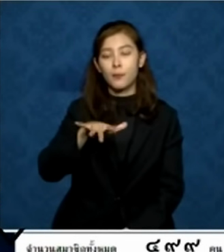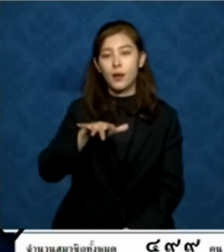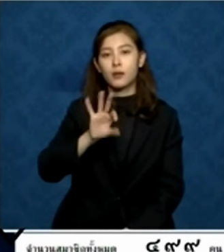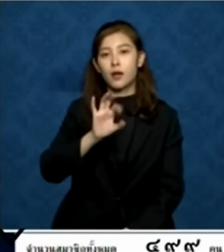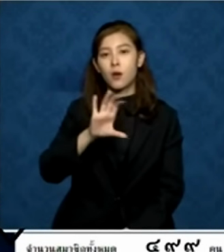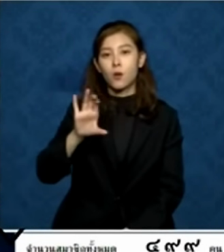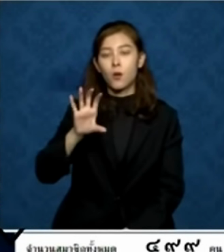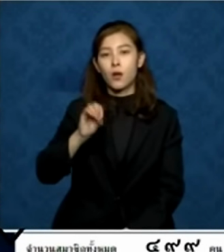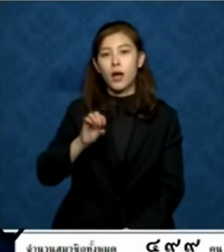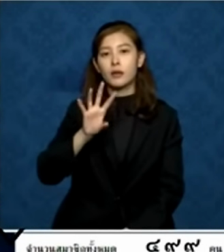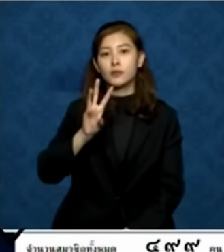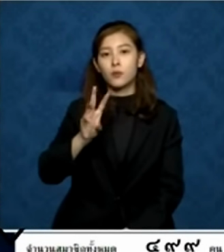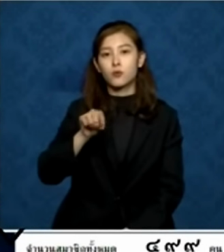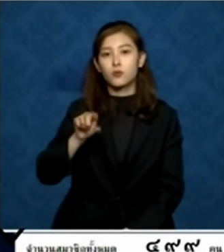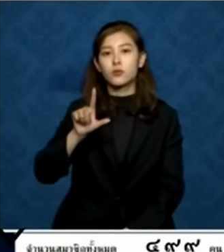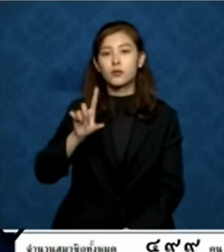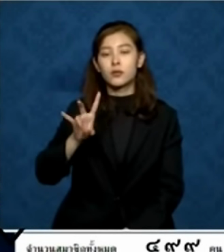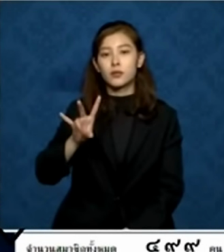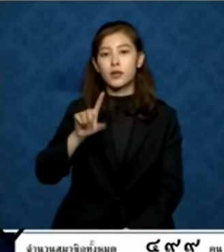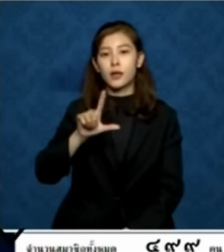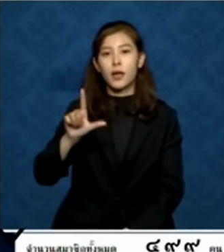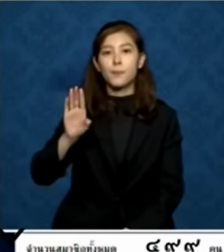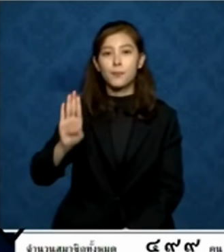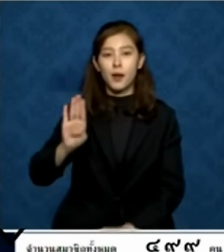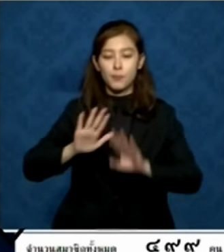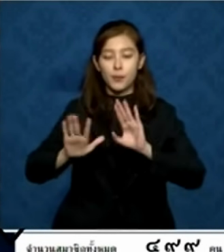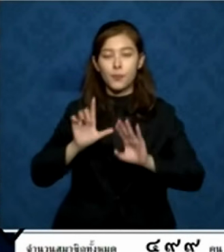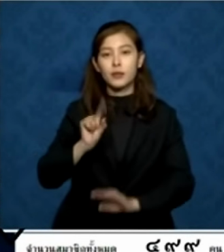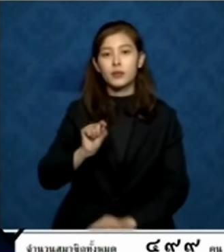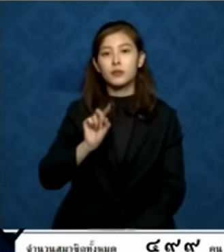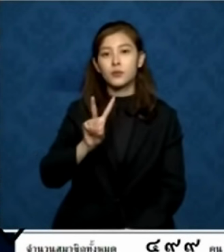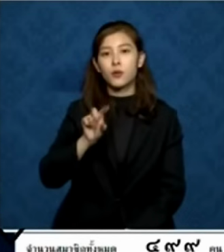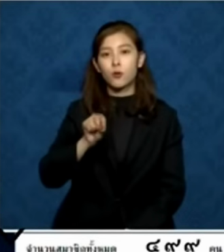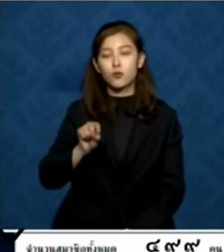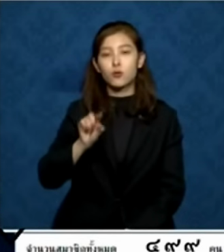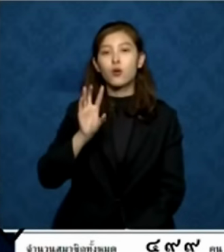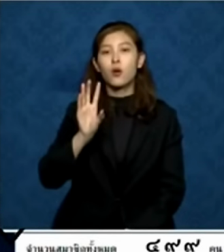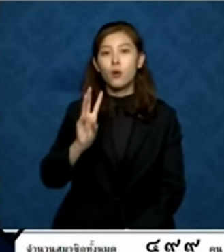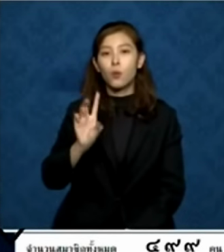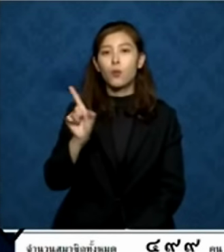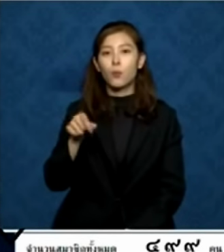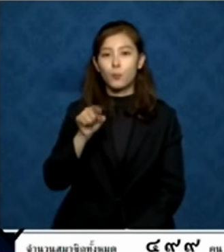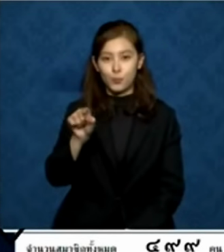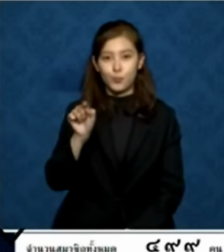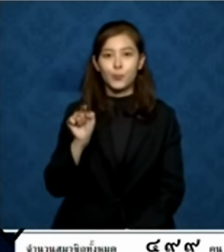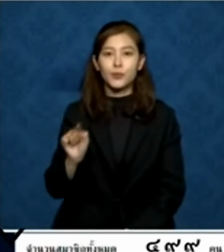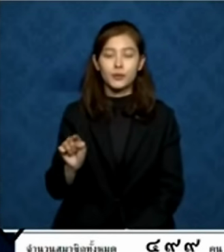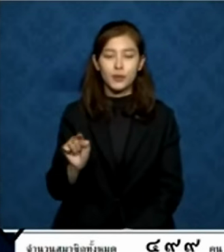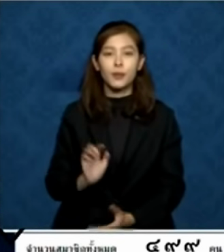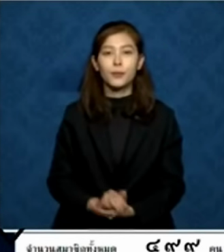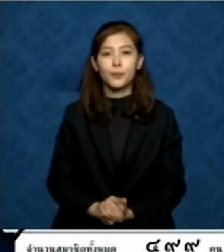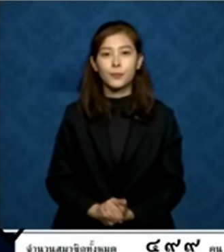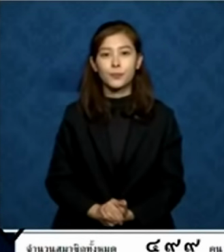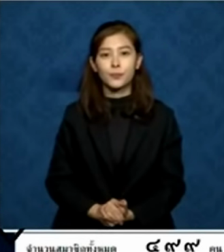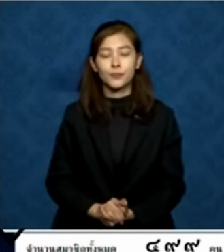785,957.6 ล้านบาทคิดเป็นร้อยละ 22.6 ของวงเงินงบประมาณ